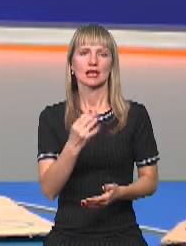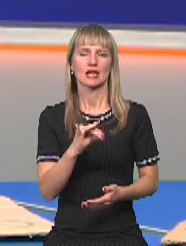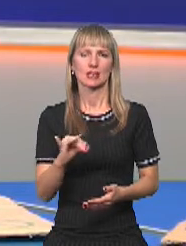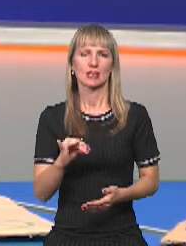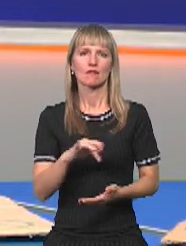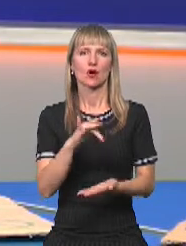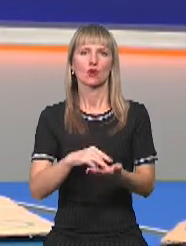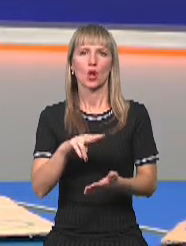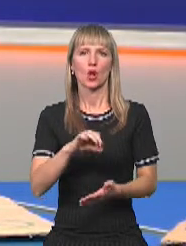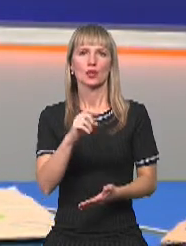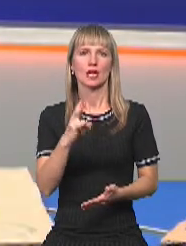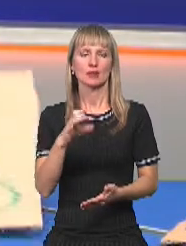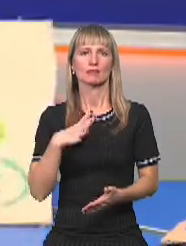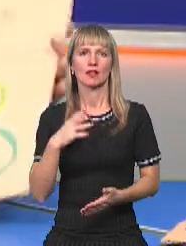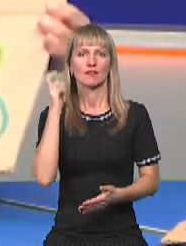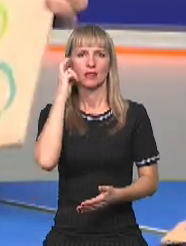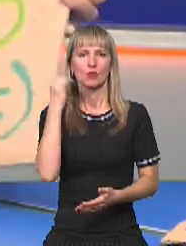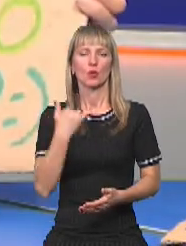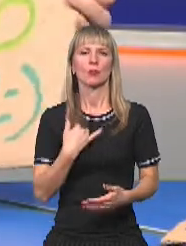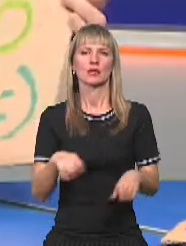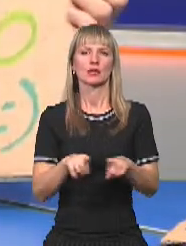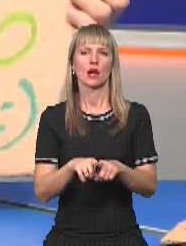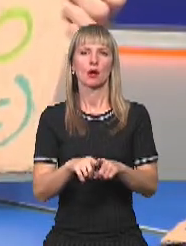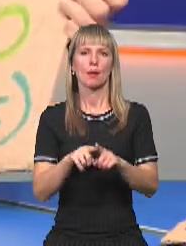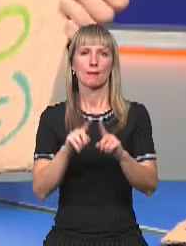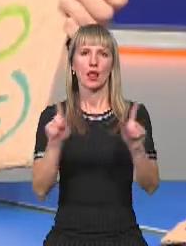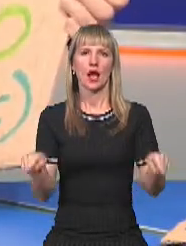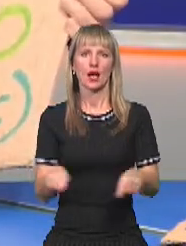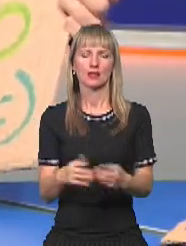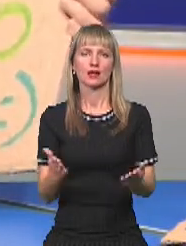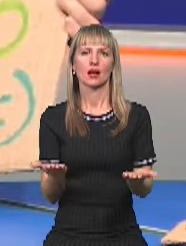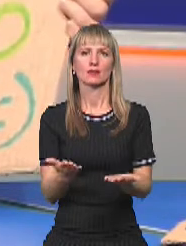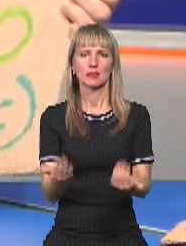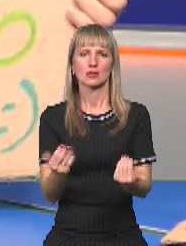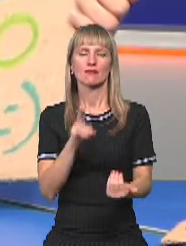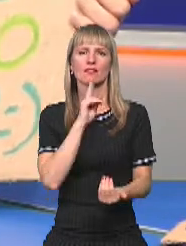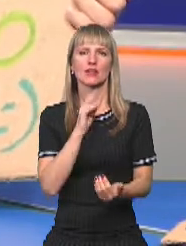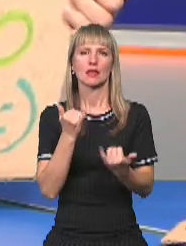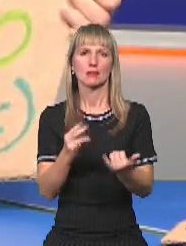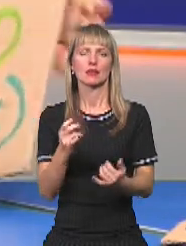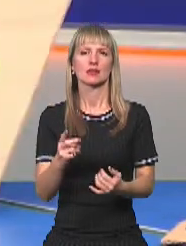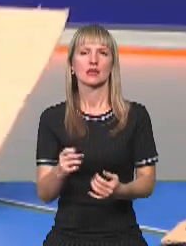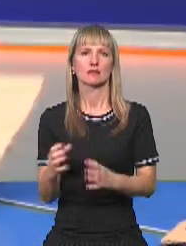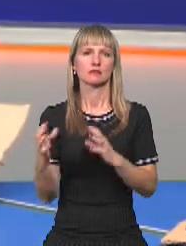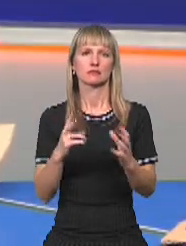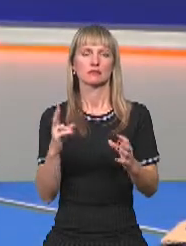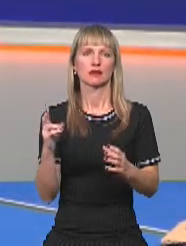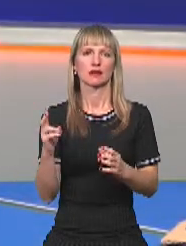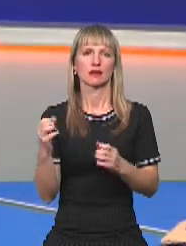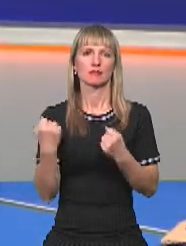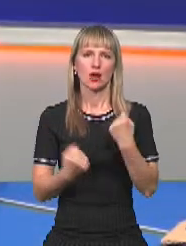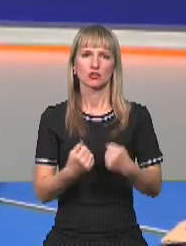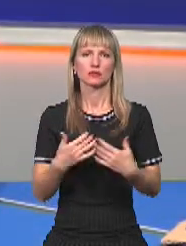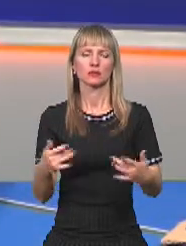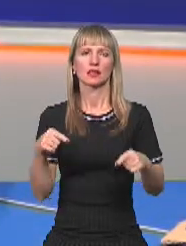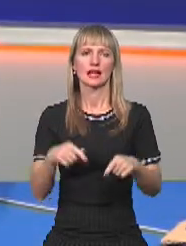Ну і побувала недавно в Києві. У мене такий от плакат, який призиває обратити внимание на транспорт. І якраз на цій неділі